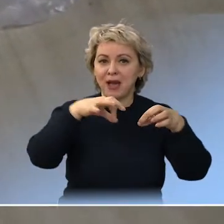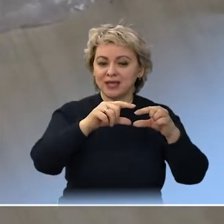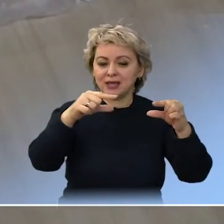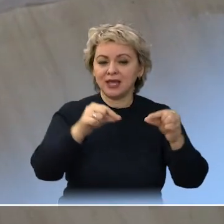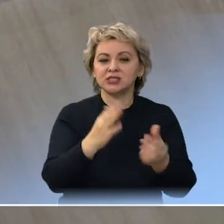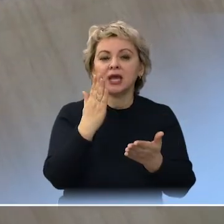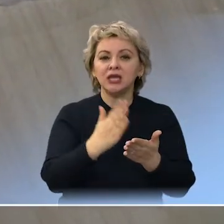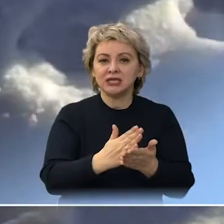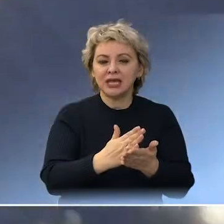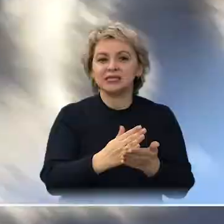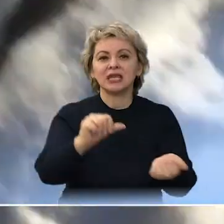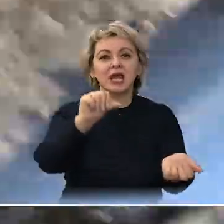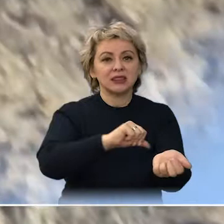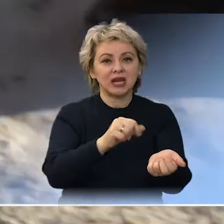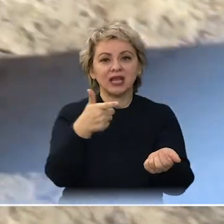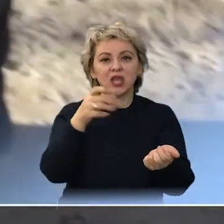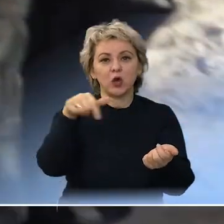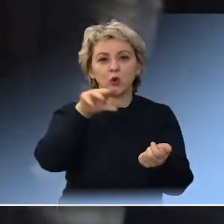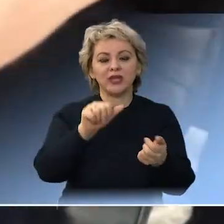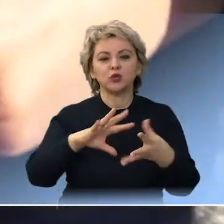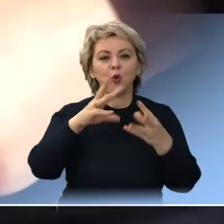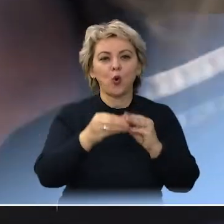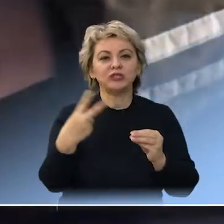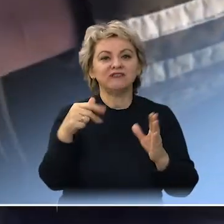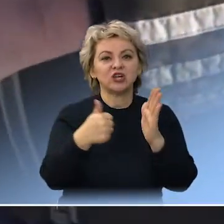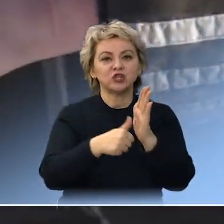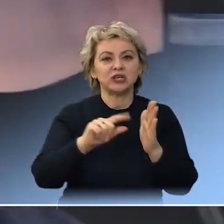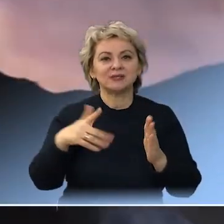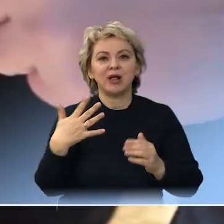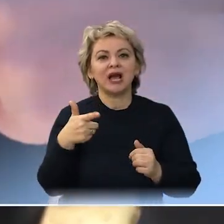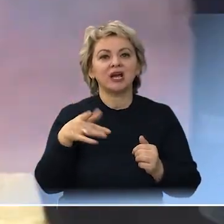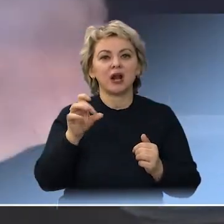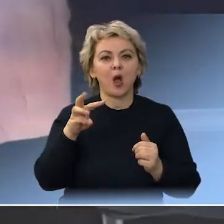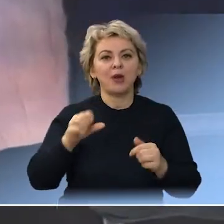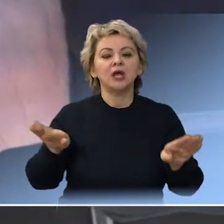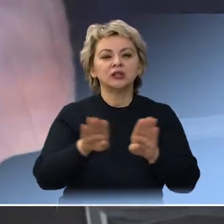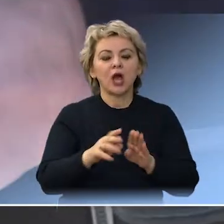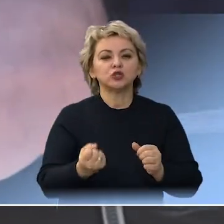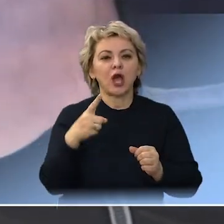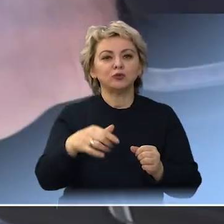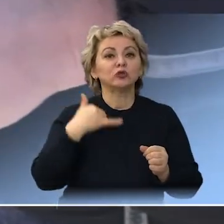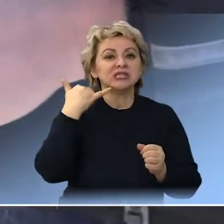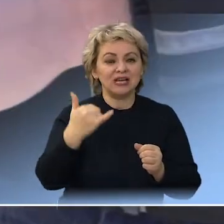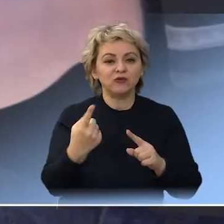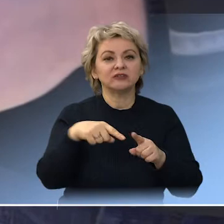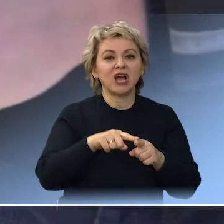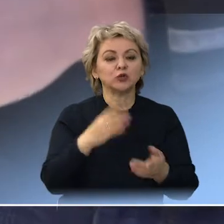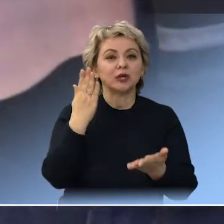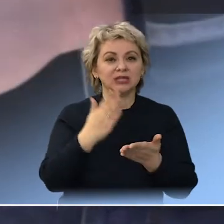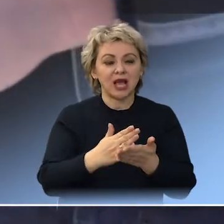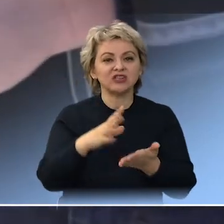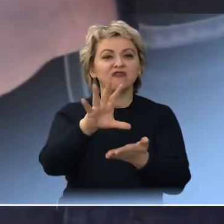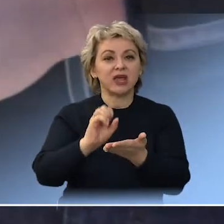пакета содержит в своем составе героин общей массой 26,5 граммов. Также был обнаружен сотовый телефон, в котором